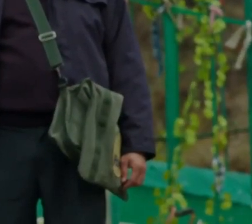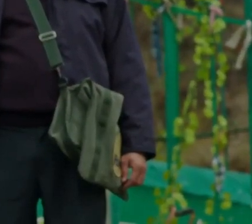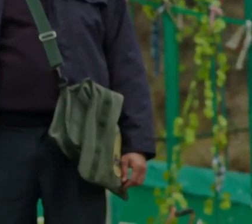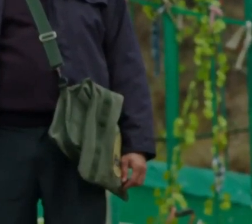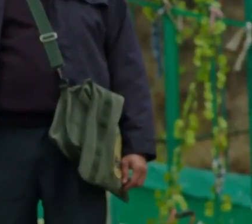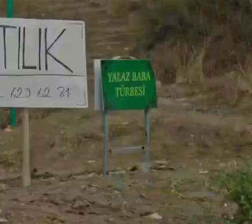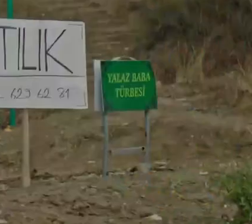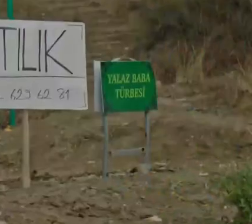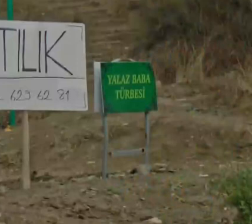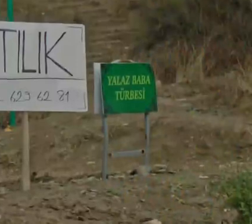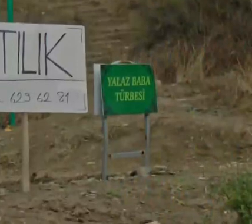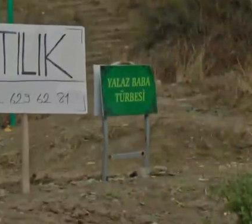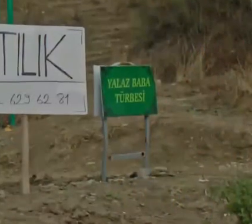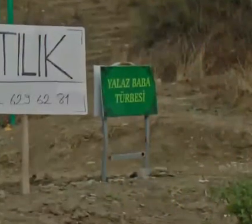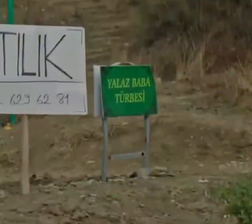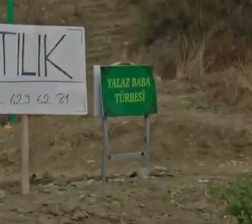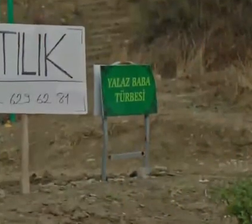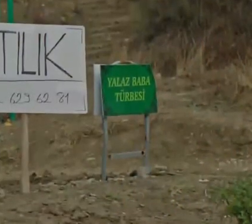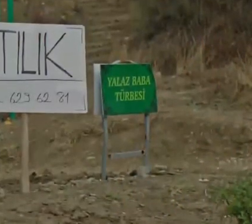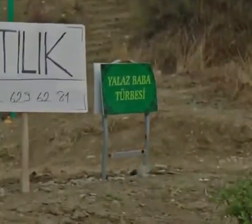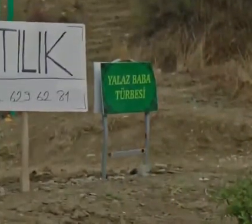Yaşar kalktı.